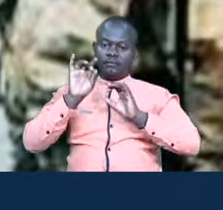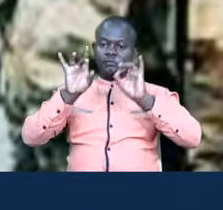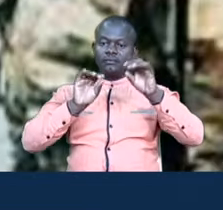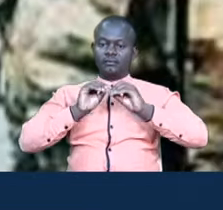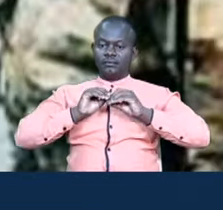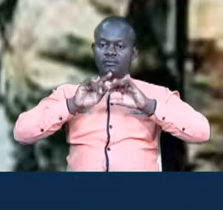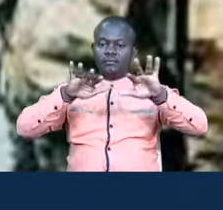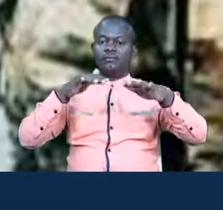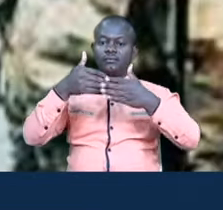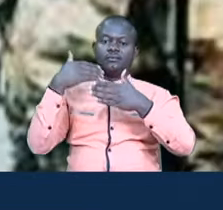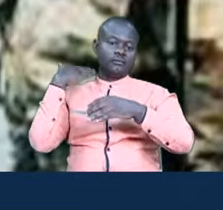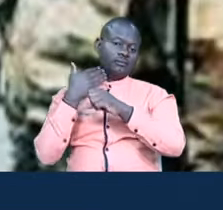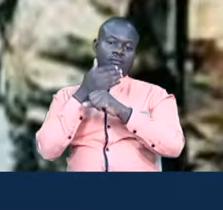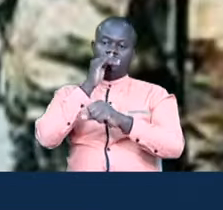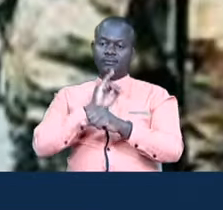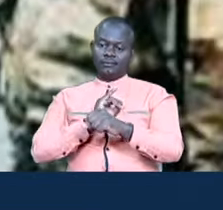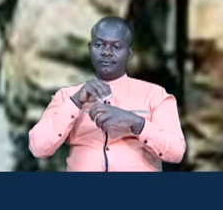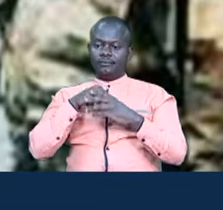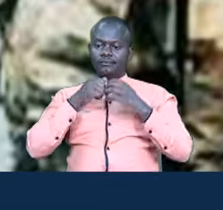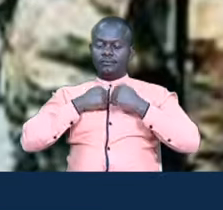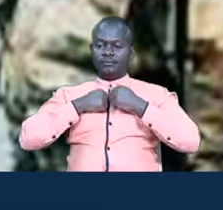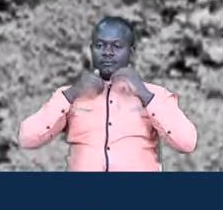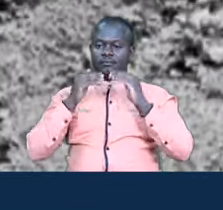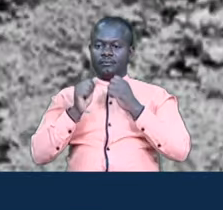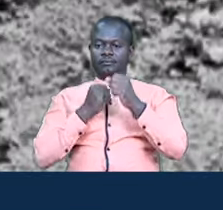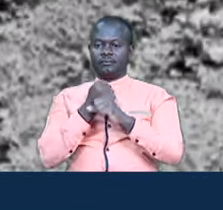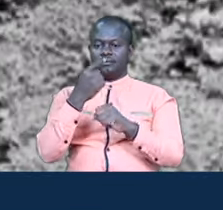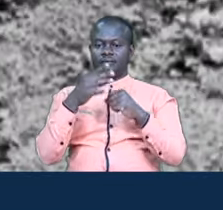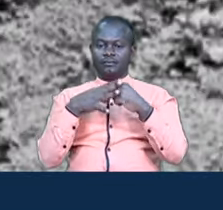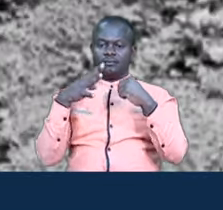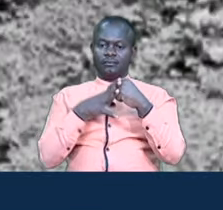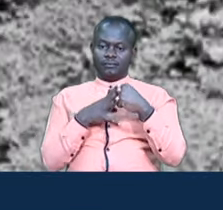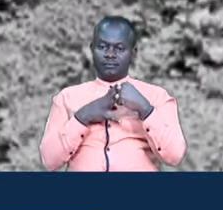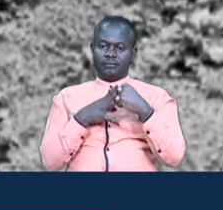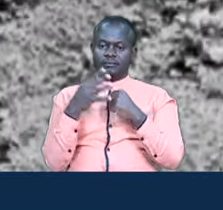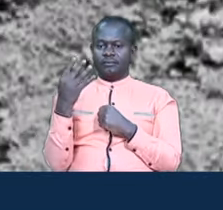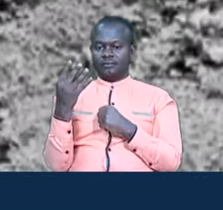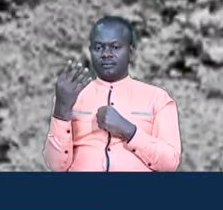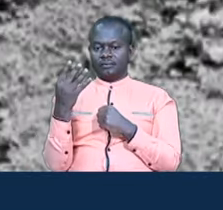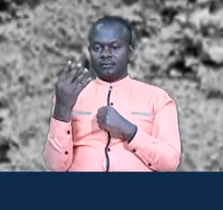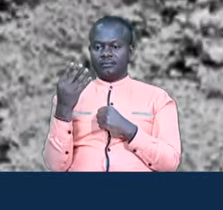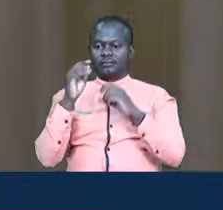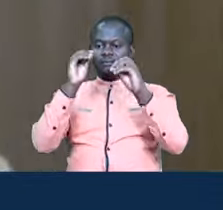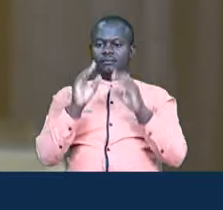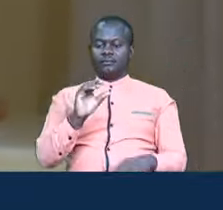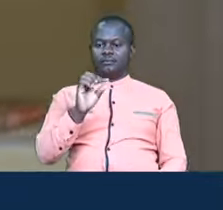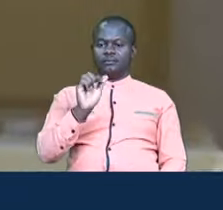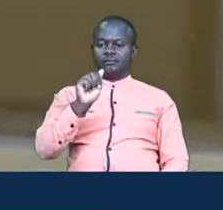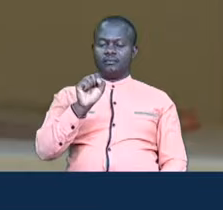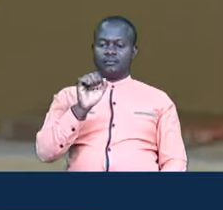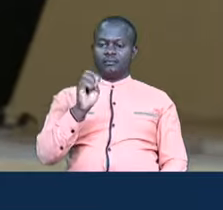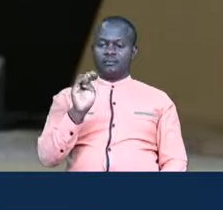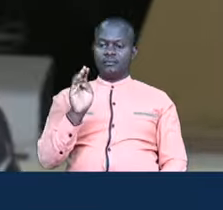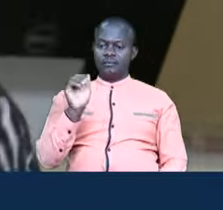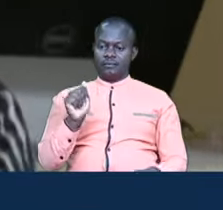urwango rwagejeje kuri jenoside yakorewe Abatutsi mu Rwanda mu gihumbi kimwe magana cyenda na mirongo icyenda na kane. Kuri mwarimu Gasimba Francisco